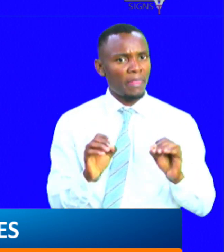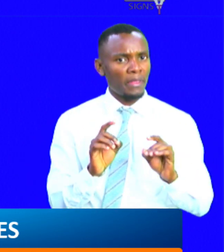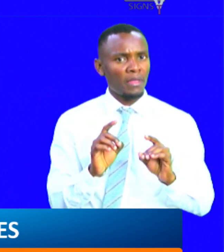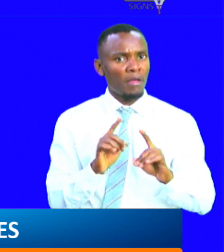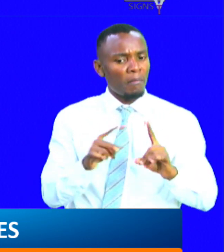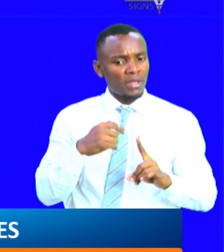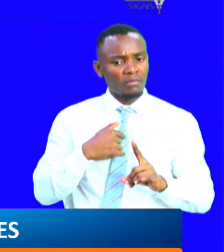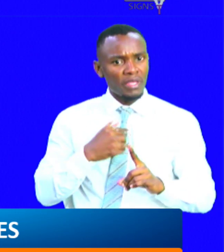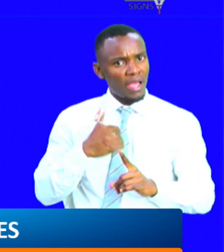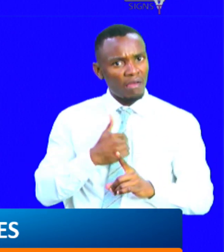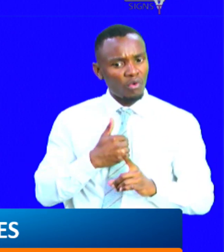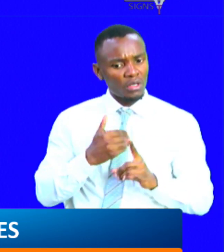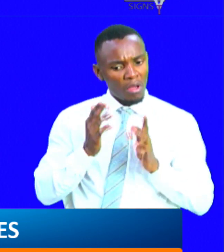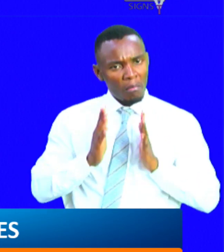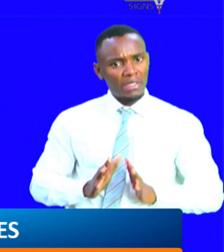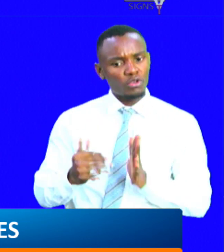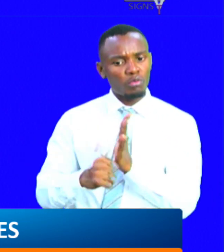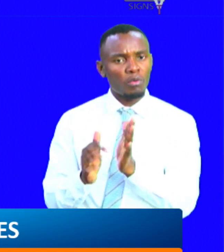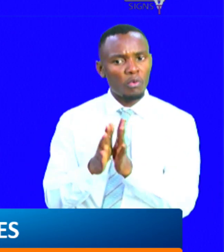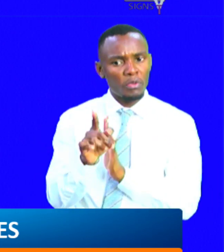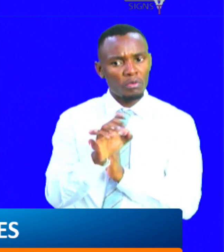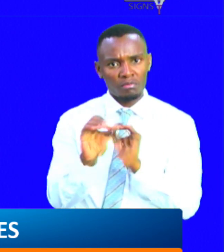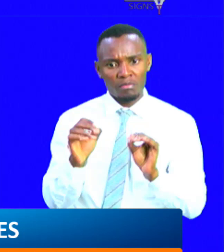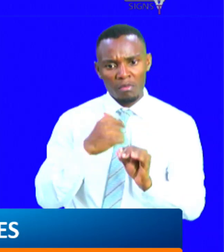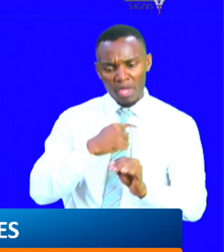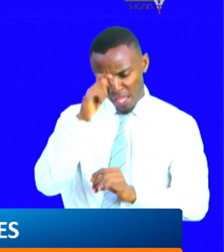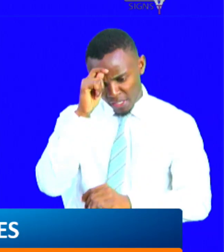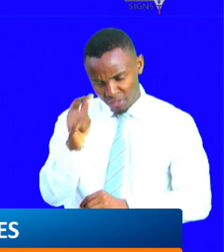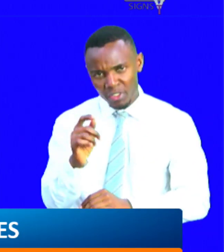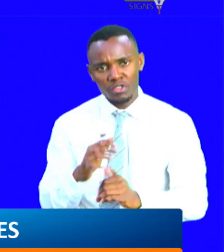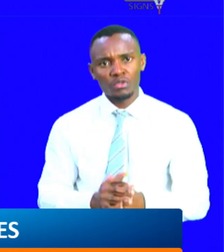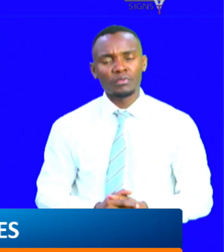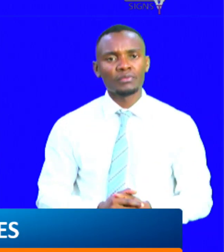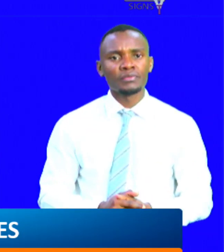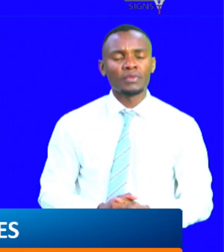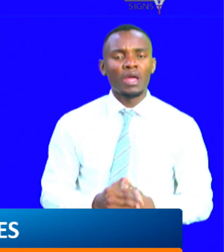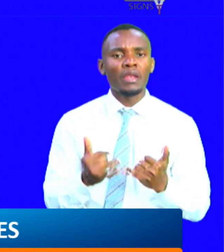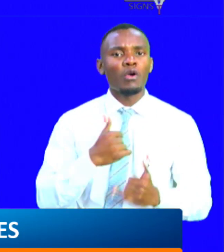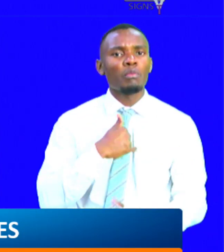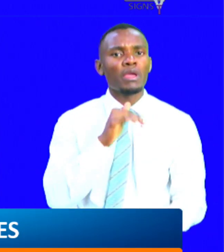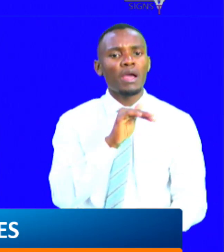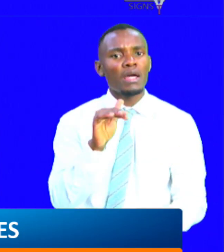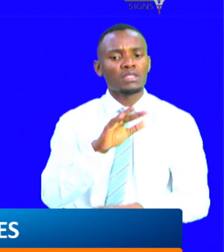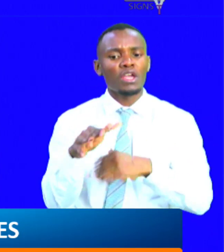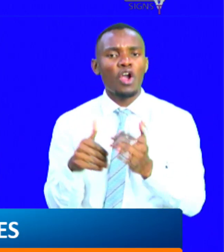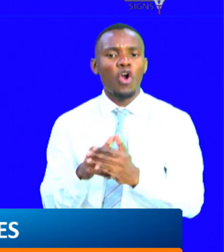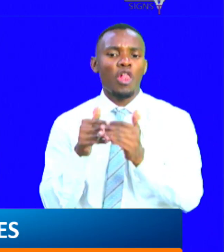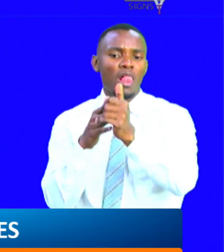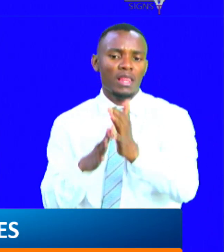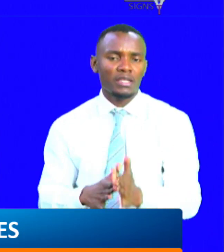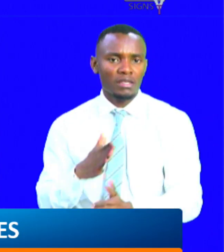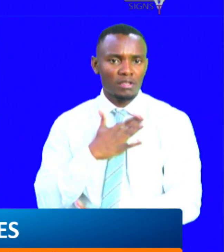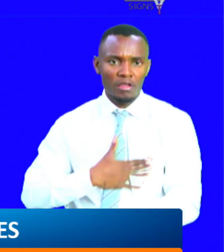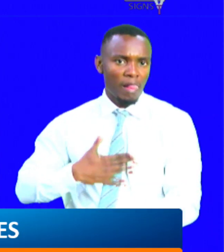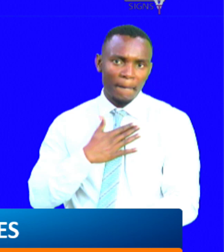you personally. I respect you. You notice I never talk about you. Ile mimi nawauliza viongozi wote, tafadhali